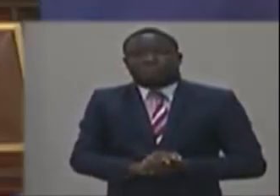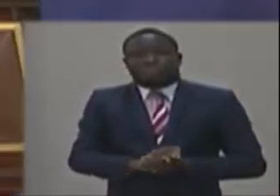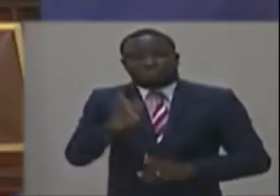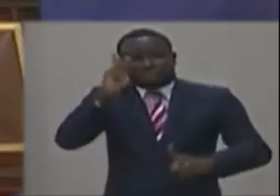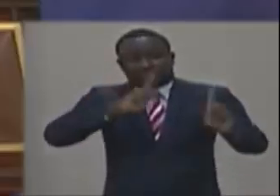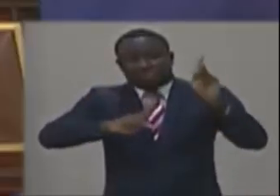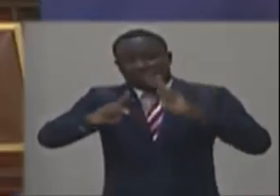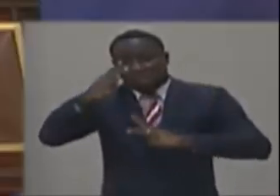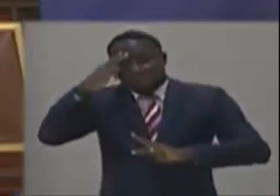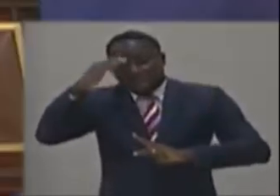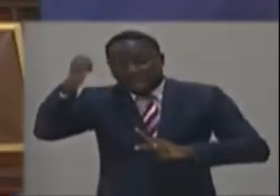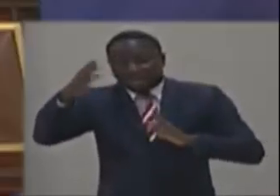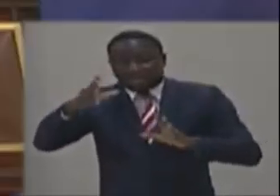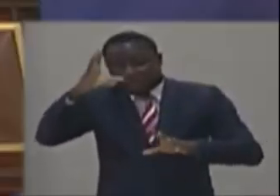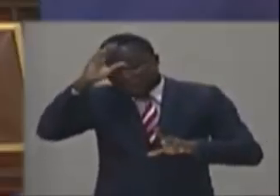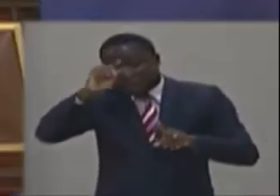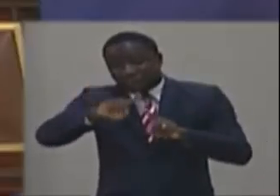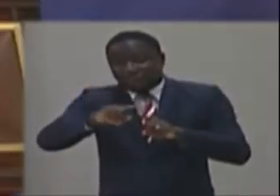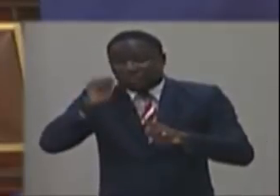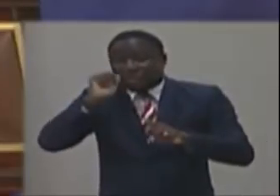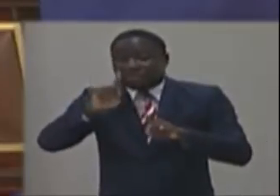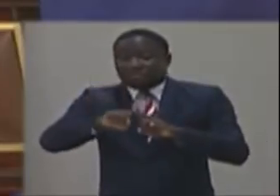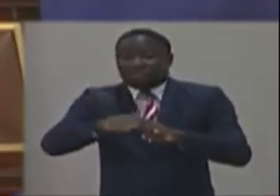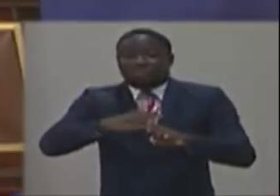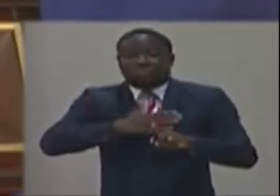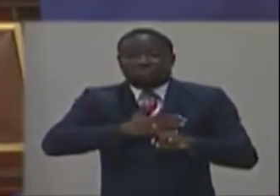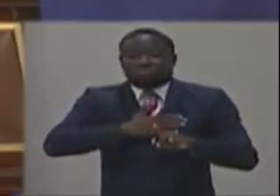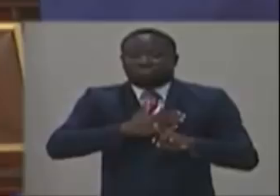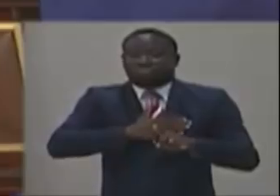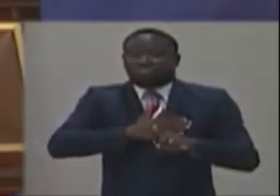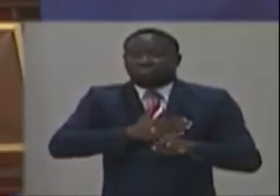Peuple haïtien, frèm ak sèm.